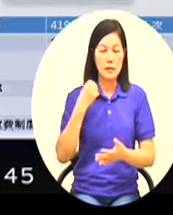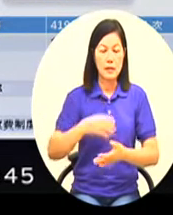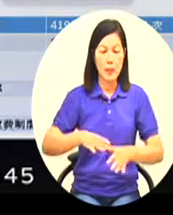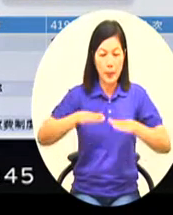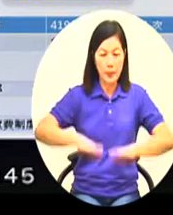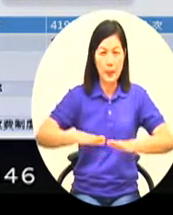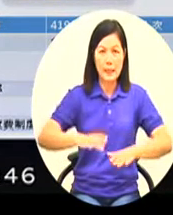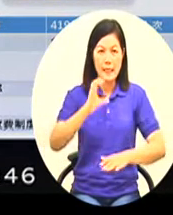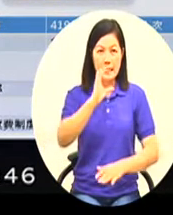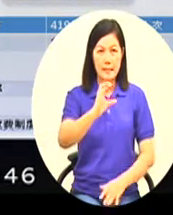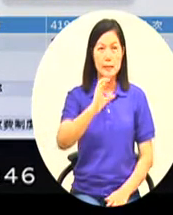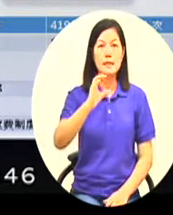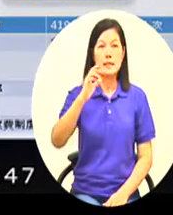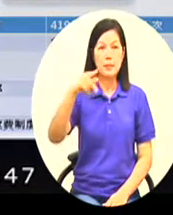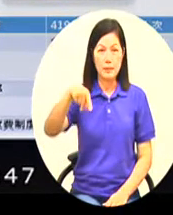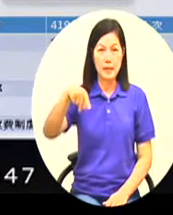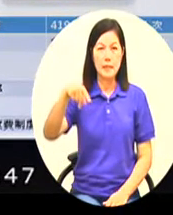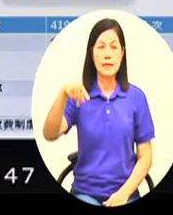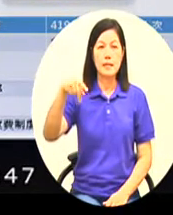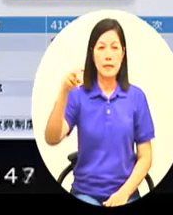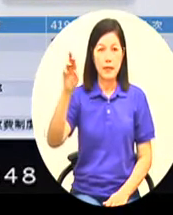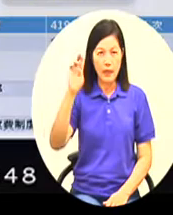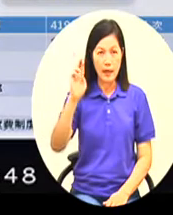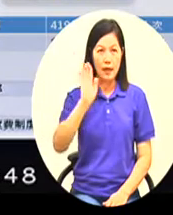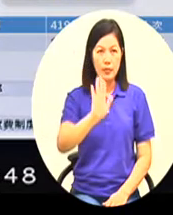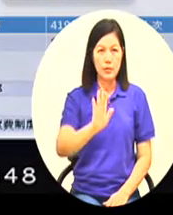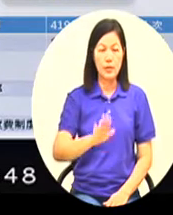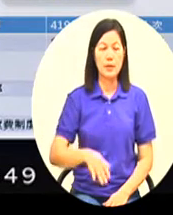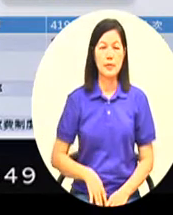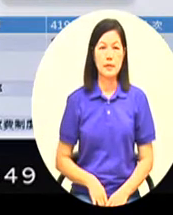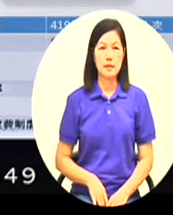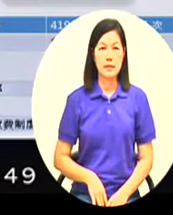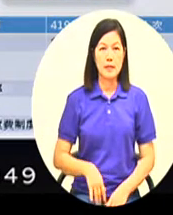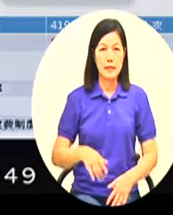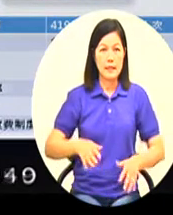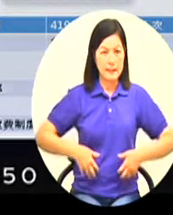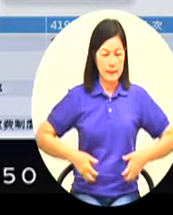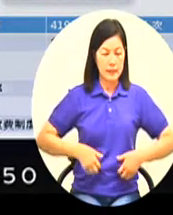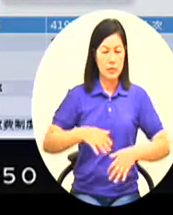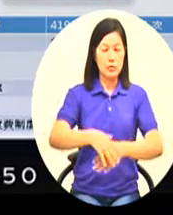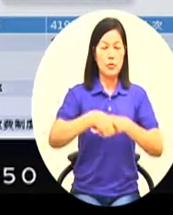动体外心脏电极气振器急救技术先导